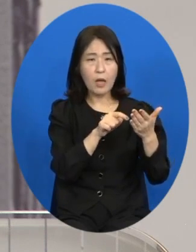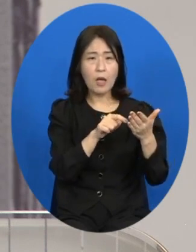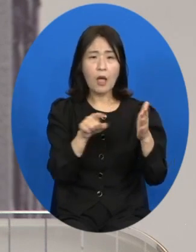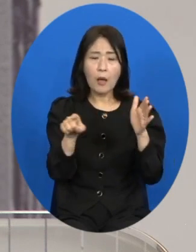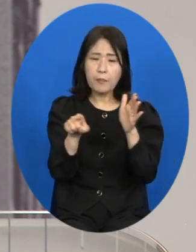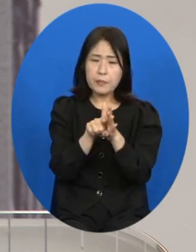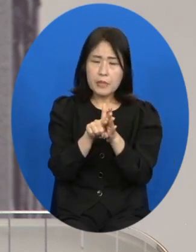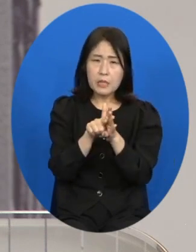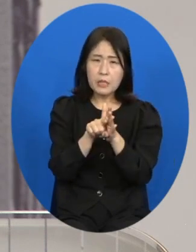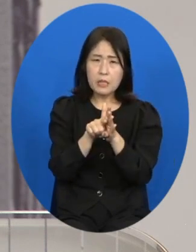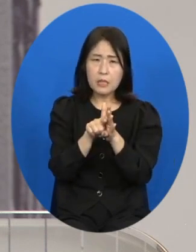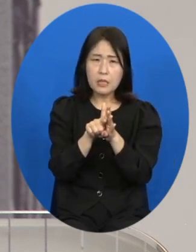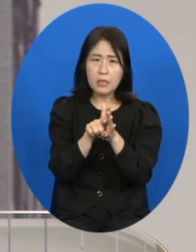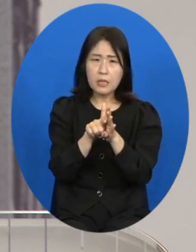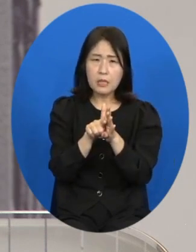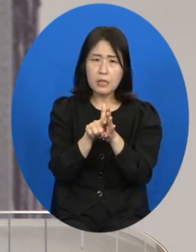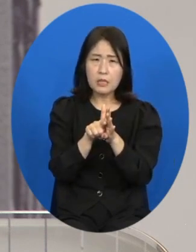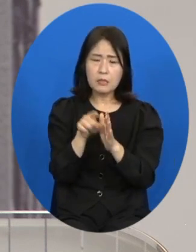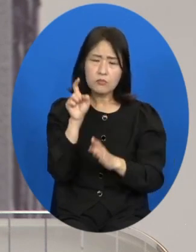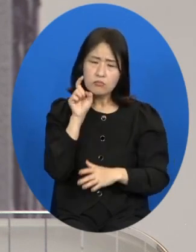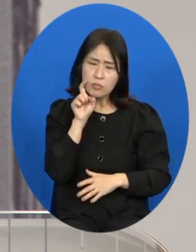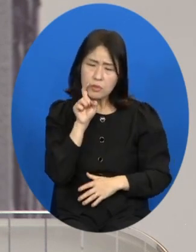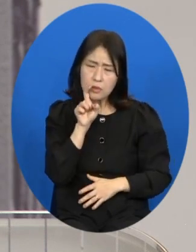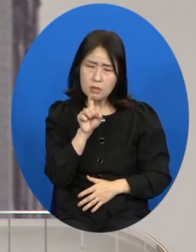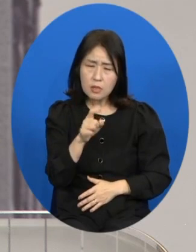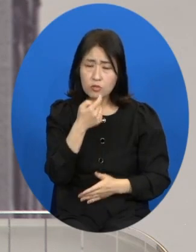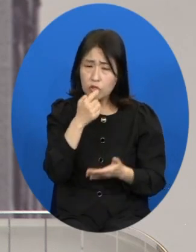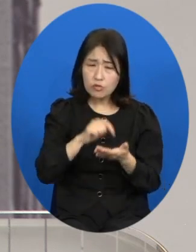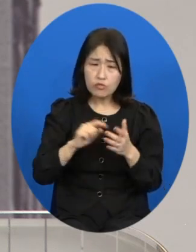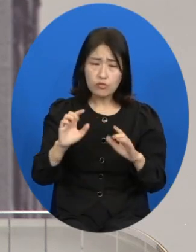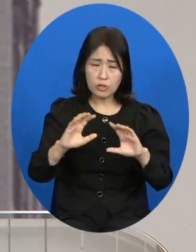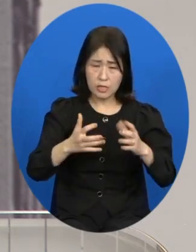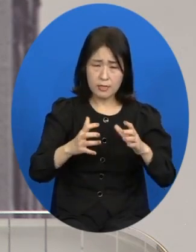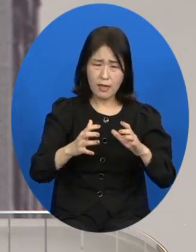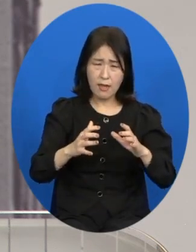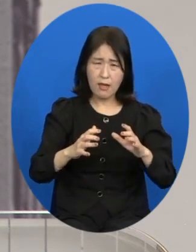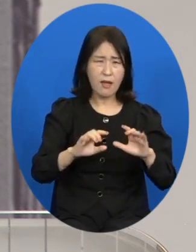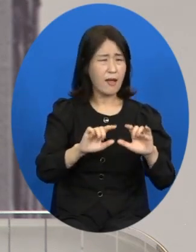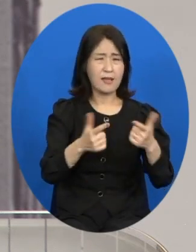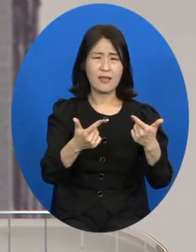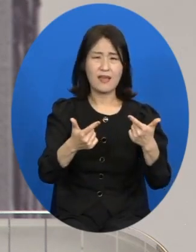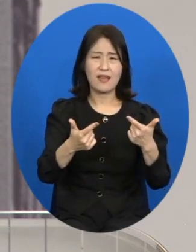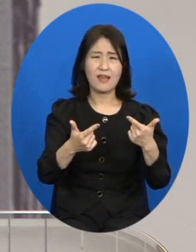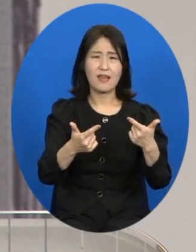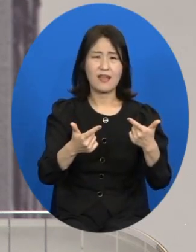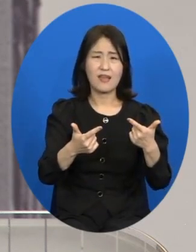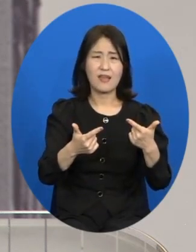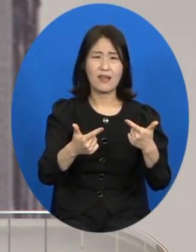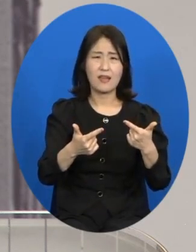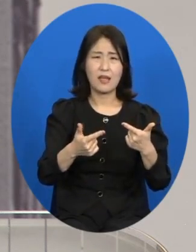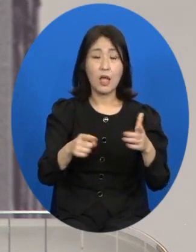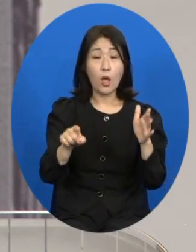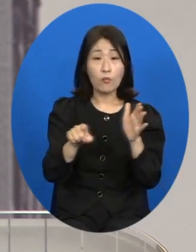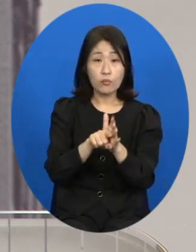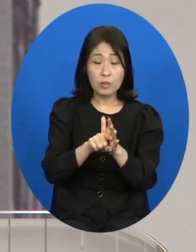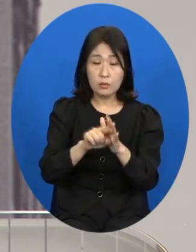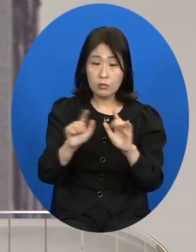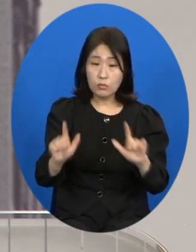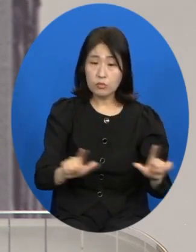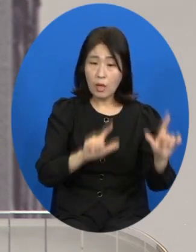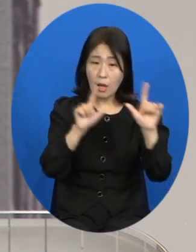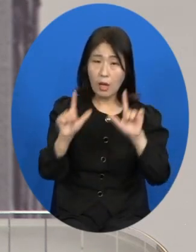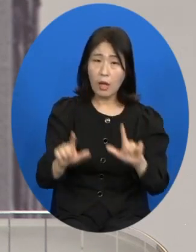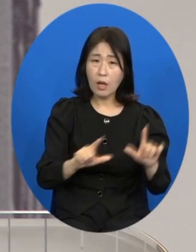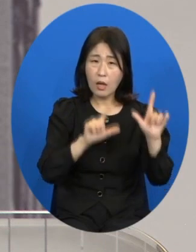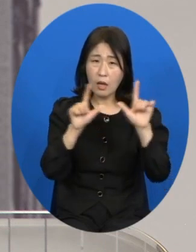우리가 살 것이라고 가정하지 않습니다 우린 계속 아 믿음 생활하기에 좋은 환경 장소 그런 것만 찾으려하는